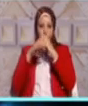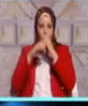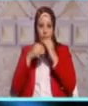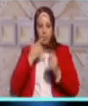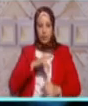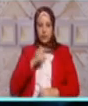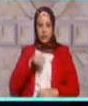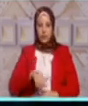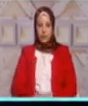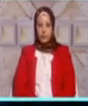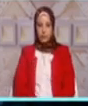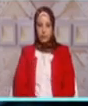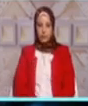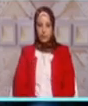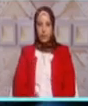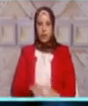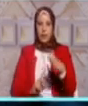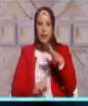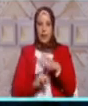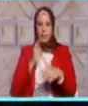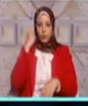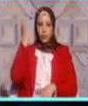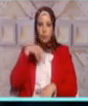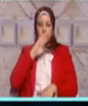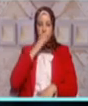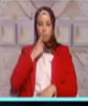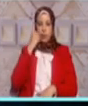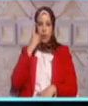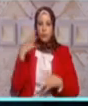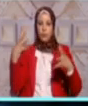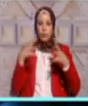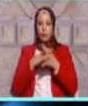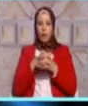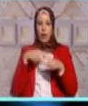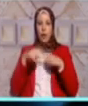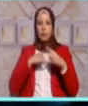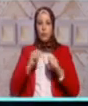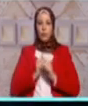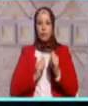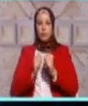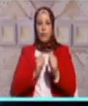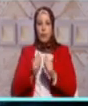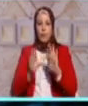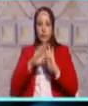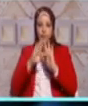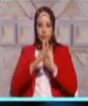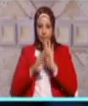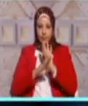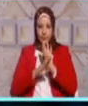دلوقتي. جامعة عين شمس الحمد لله من خلال المشاركة في المسابقة دي ومن خلال الإجراءات اللي